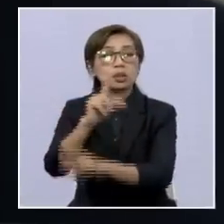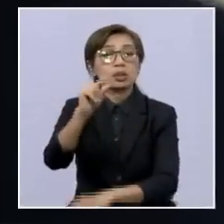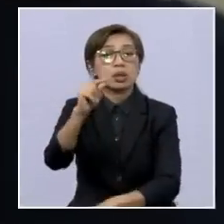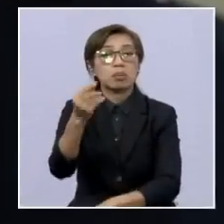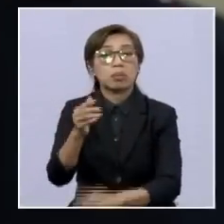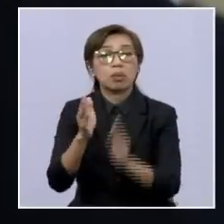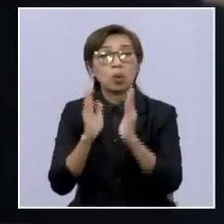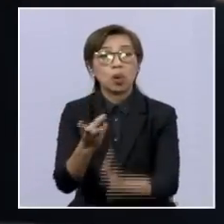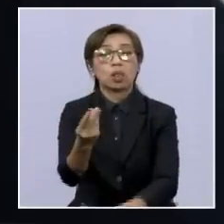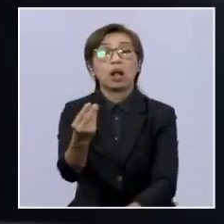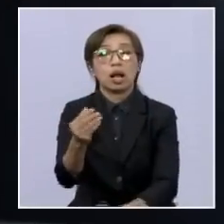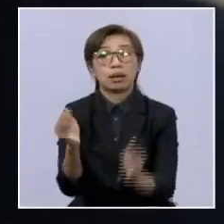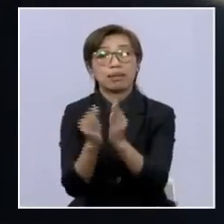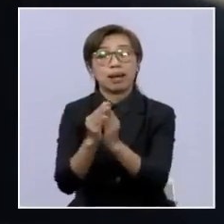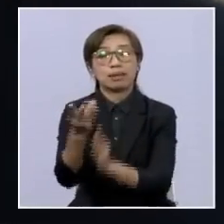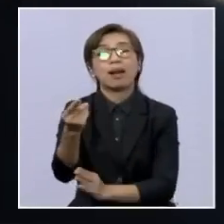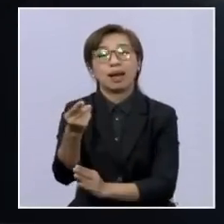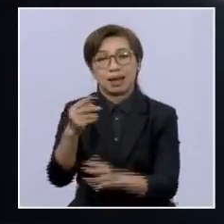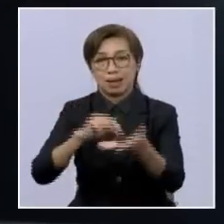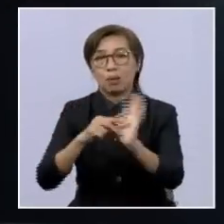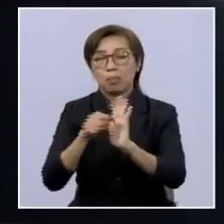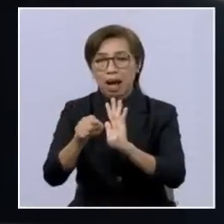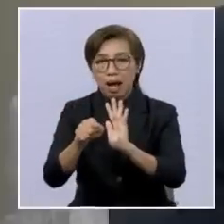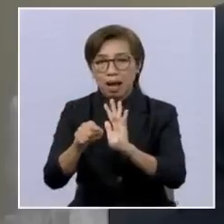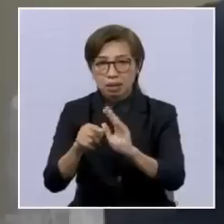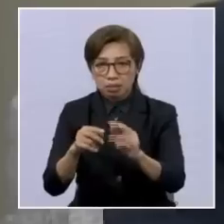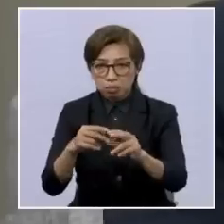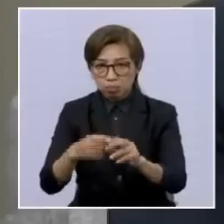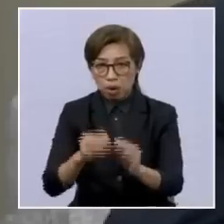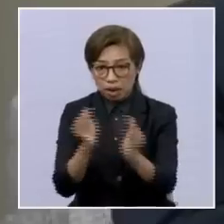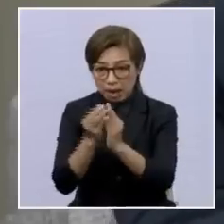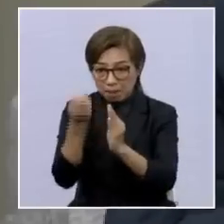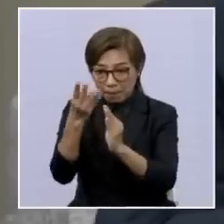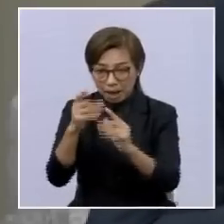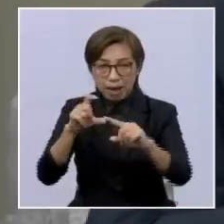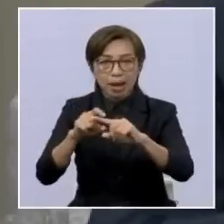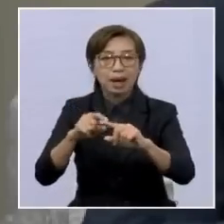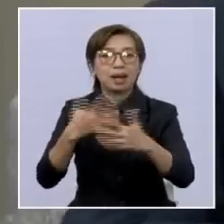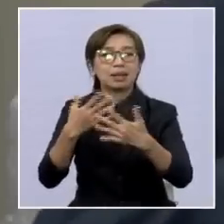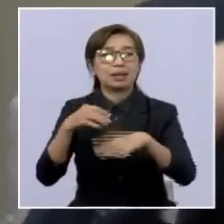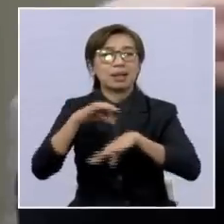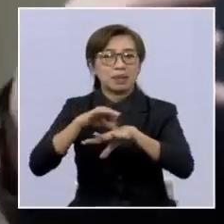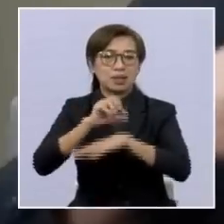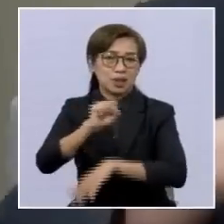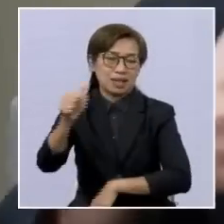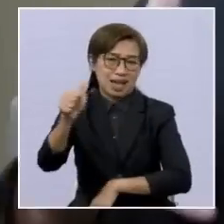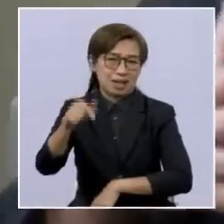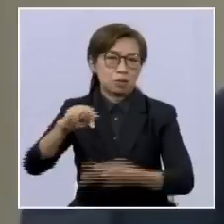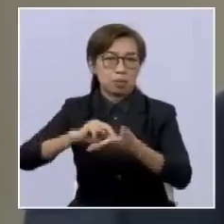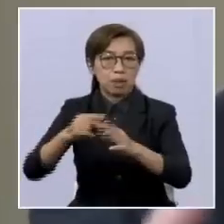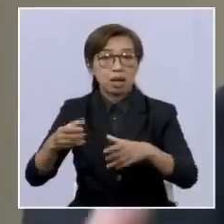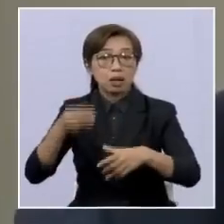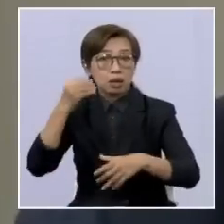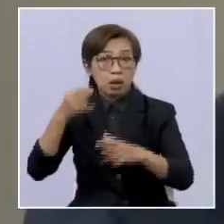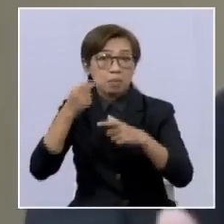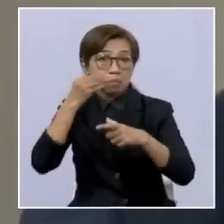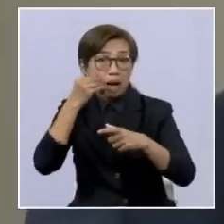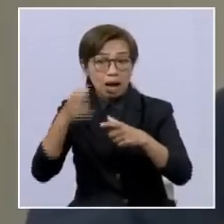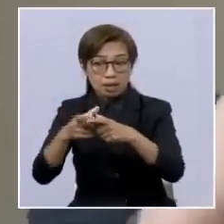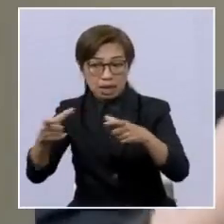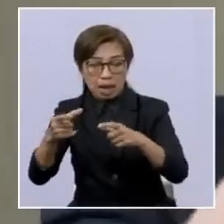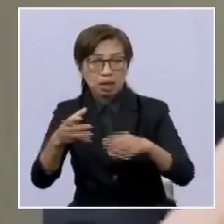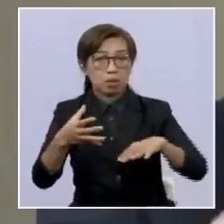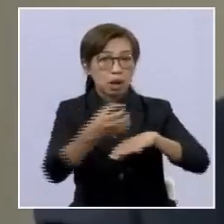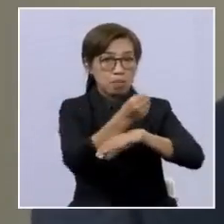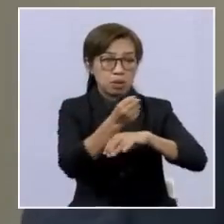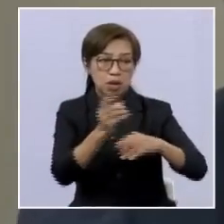ยอะแล้วใช่ไหมอะไรแบบเนี้ยแล้วมันก็เลยเป็นที่มาว่าอ้าวพอบ้านใหญ่เขาก็มีโอกาสคอนเนคกับพรรคโดยเฉ